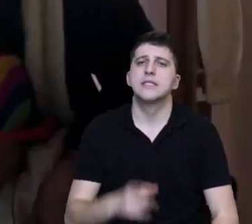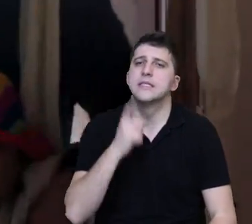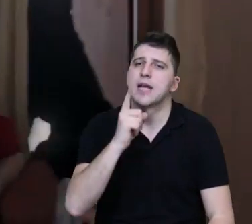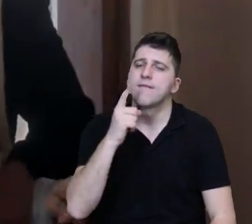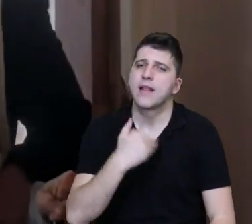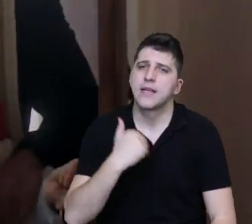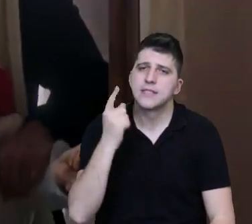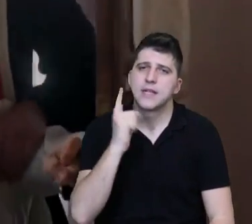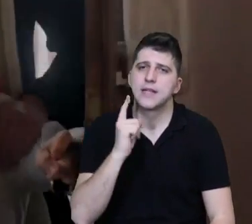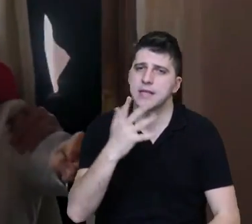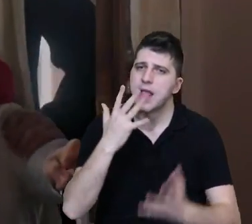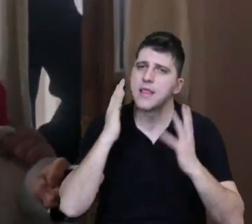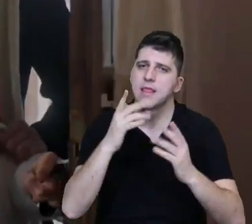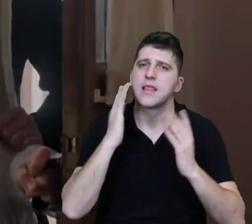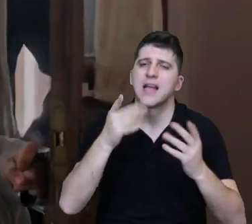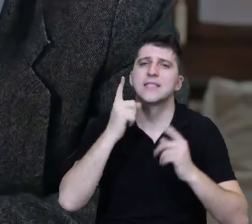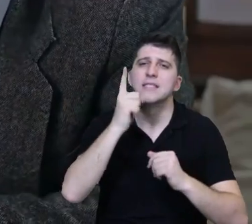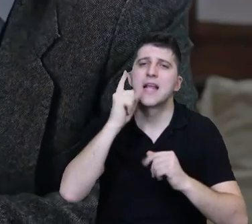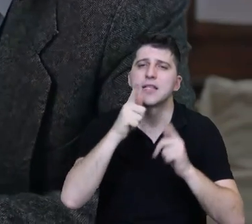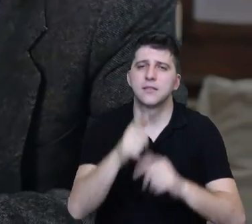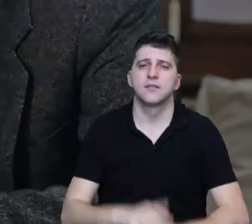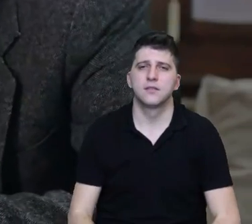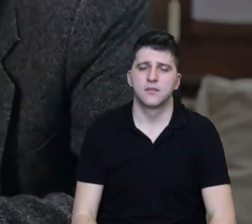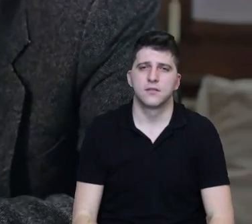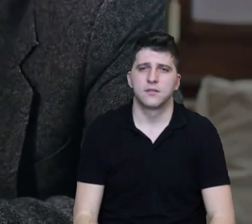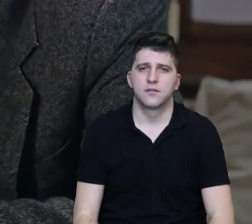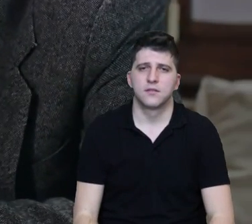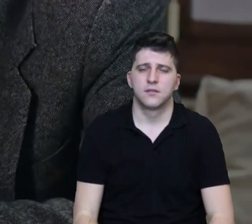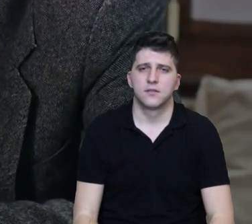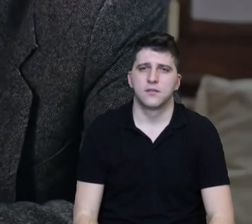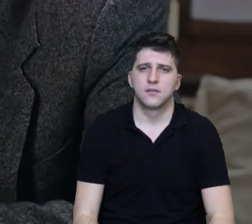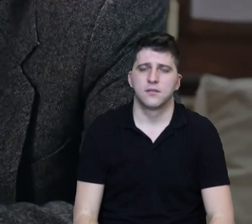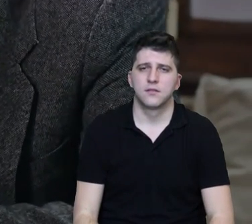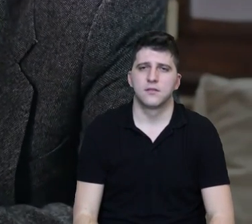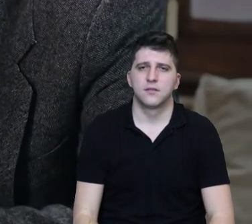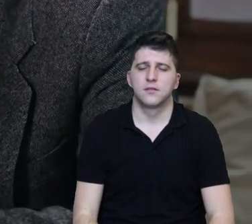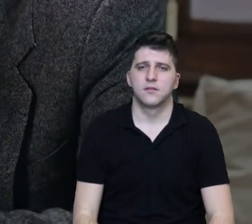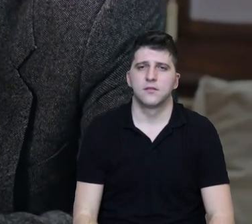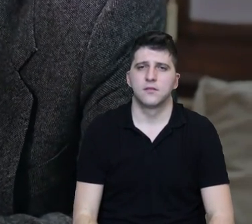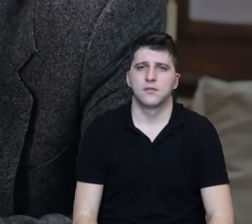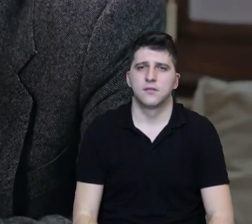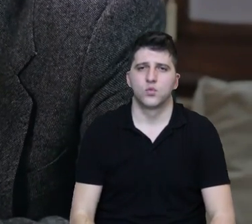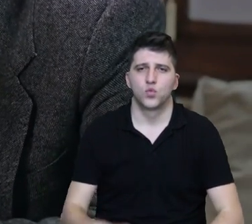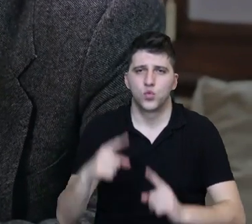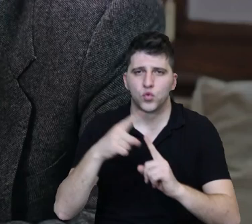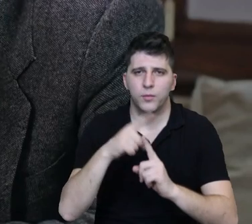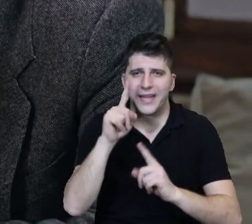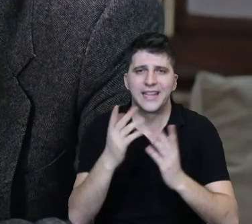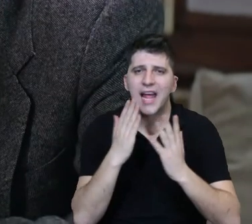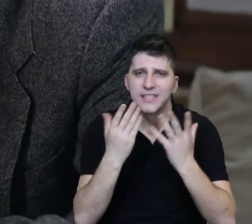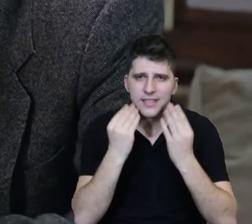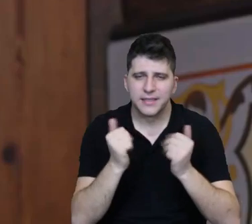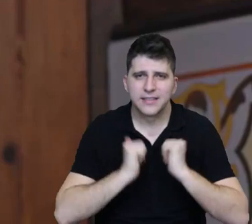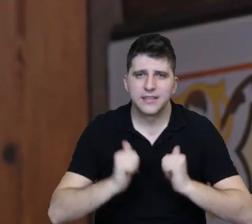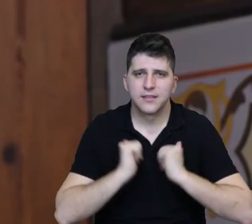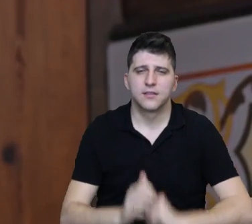ya. Tutuyorlar. Lan saç! Ejder masasının başında. Tuğba'yla ilk dersiniz nasıl